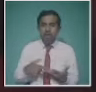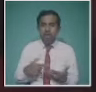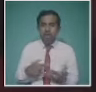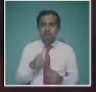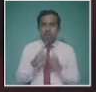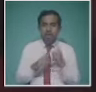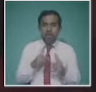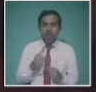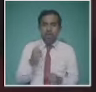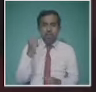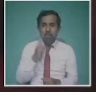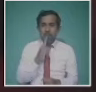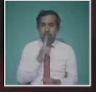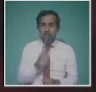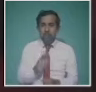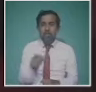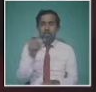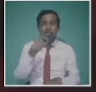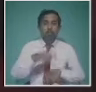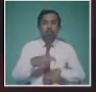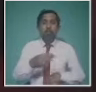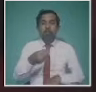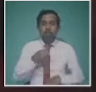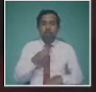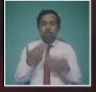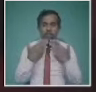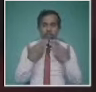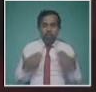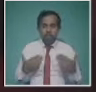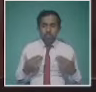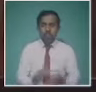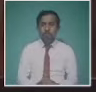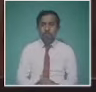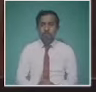ගැන කතා කරනවා කියන එක මතක් කරමින් ඔබතුමාට කාලය ලබා දීම සම්බන්ධව ස්තුතිවන්ත වෙනවා බොහොම ස්තුතියි